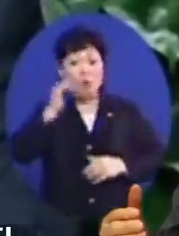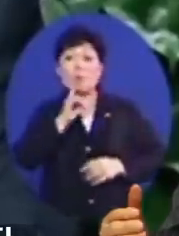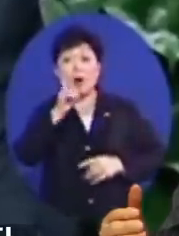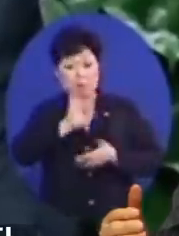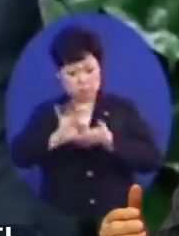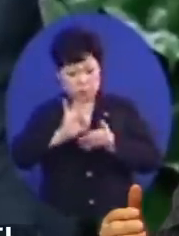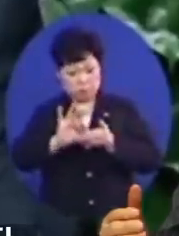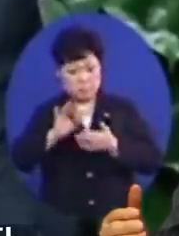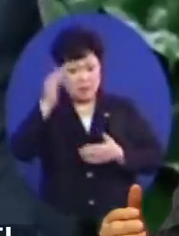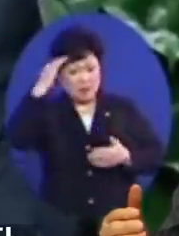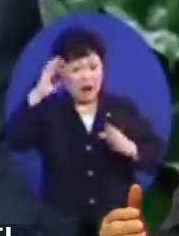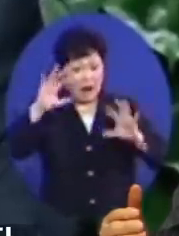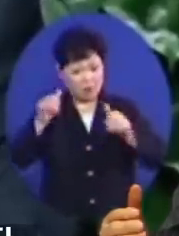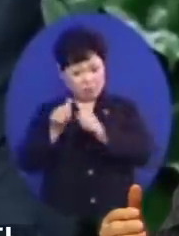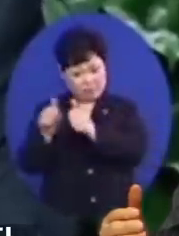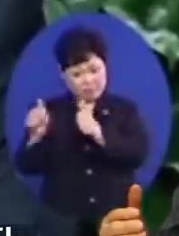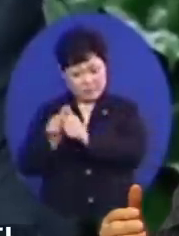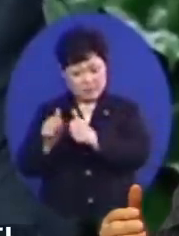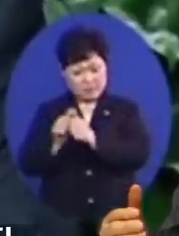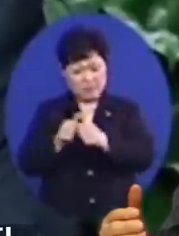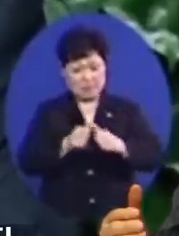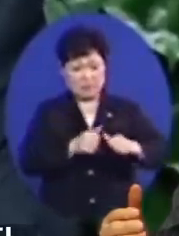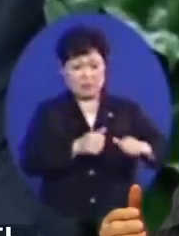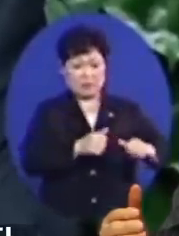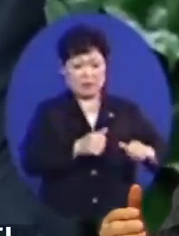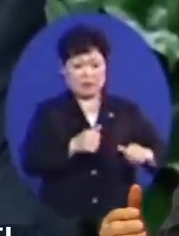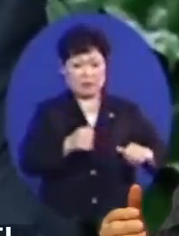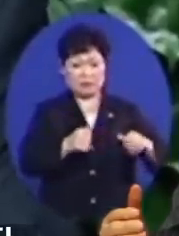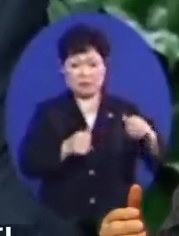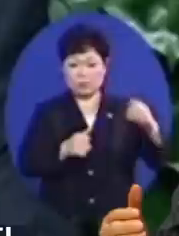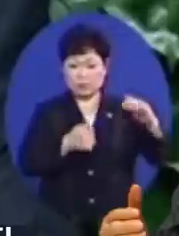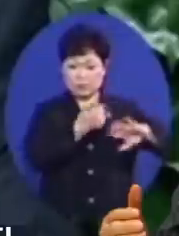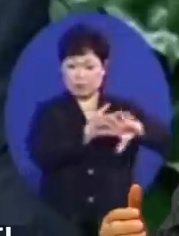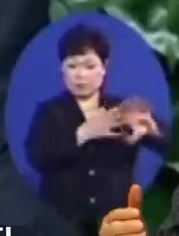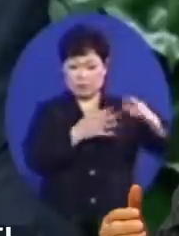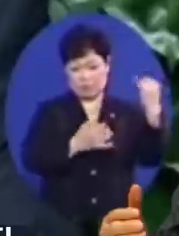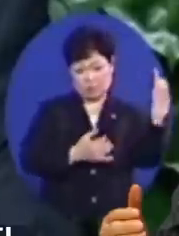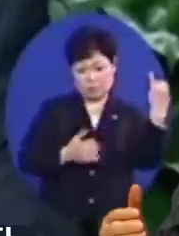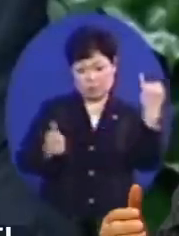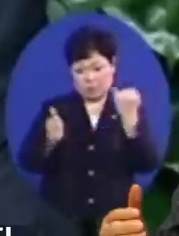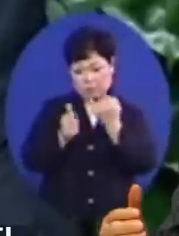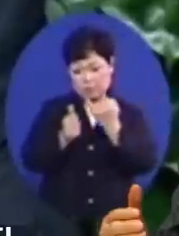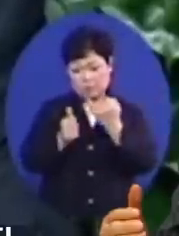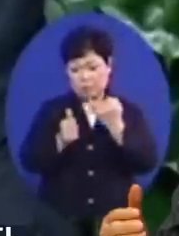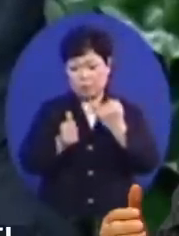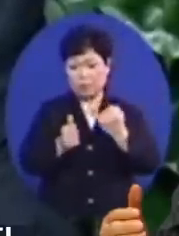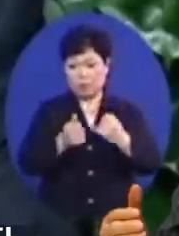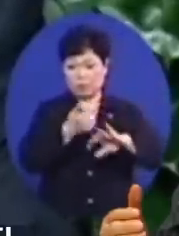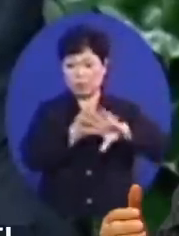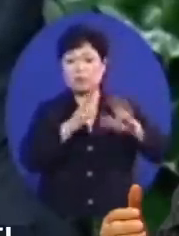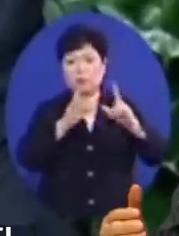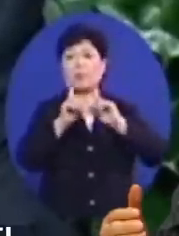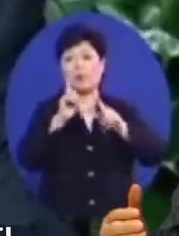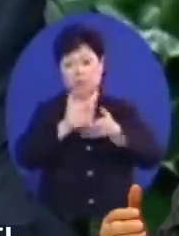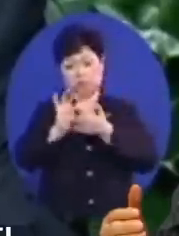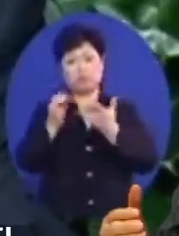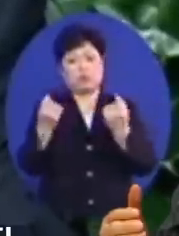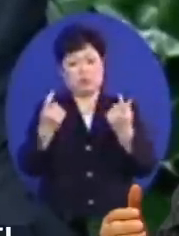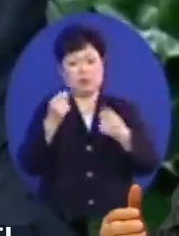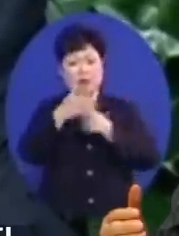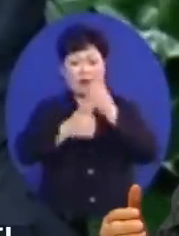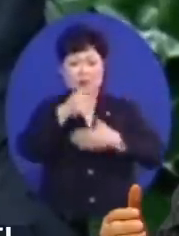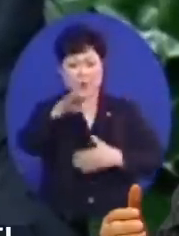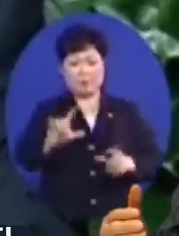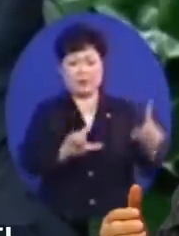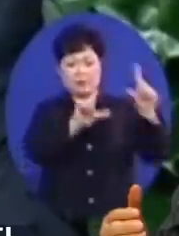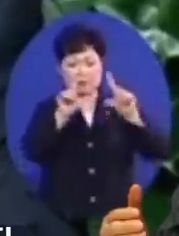한국 남자하고 사는 외국 여자는 한국말을 하게 되는 것입니다. 하나님과 함께 사는 인생들은